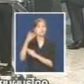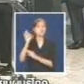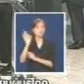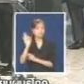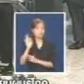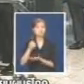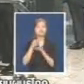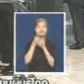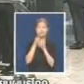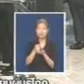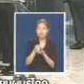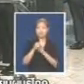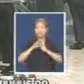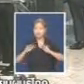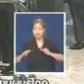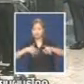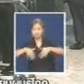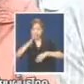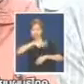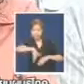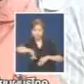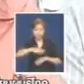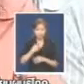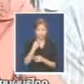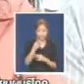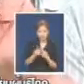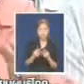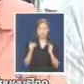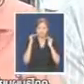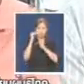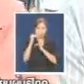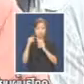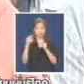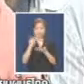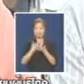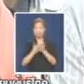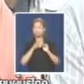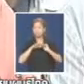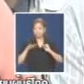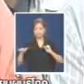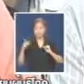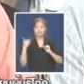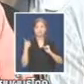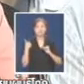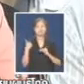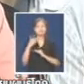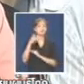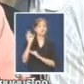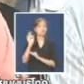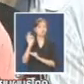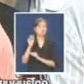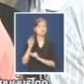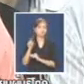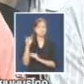สร้างบรรทัดฐานลงไปยังชุมชนเพื่อที่จะเป็นการกำหนดราคามาตรฐานไว้ให้กับนั้นลงฟ้าก็จะ